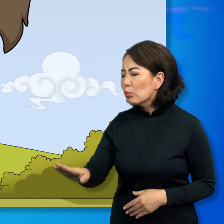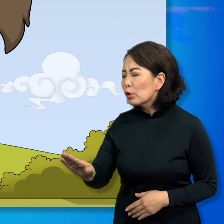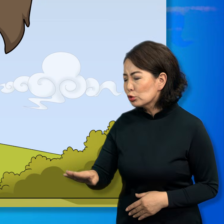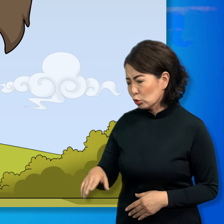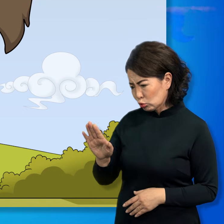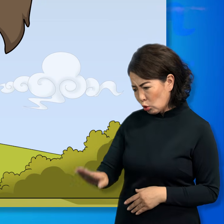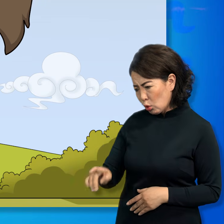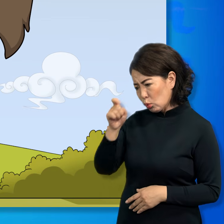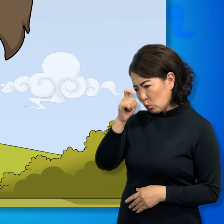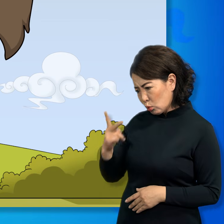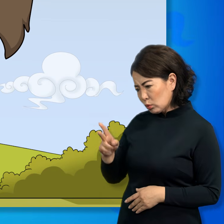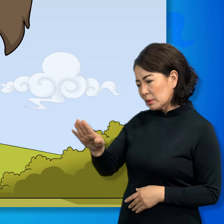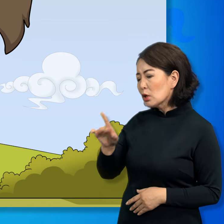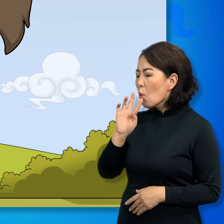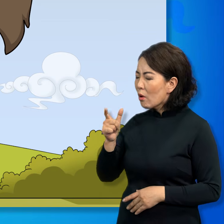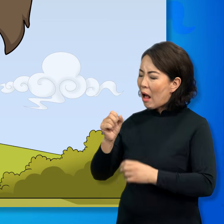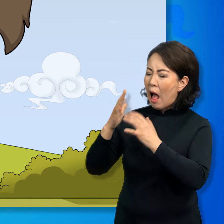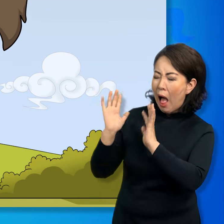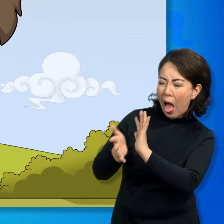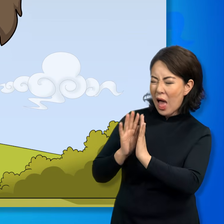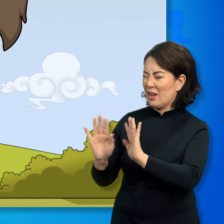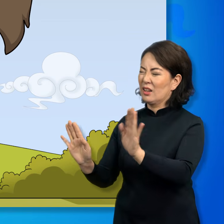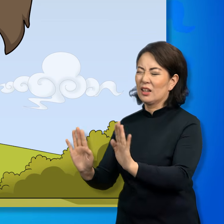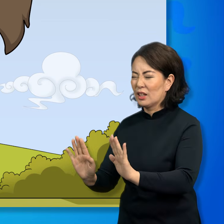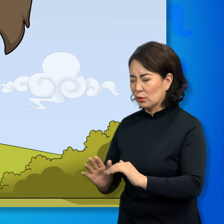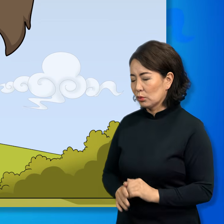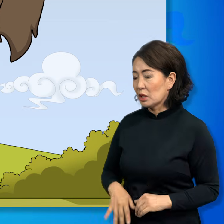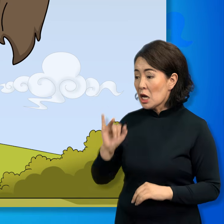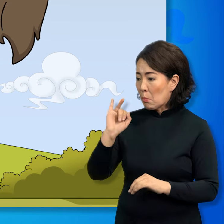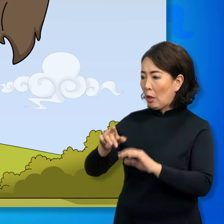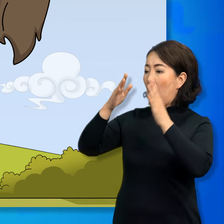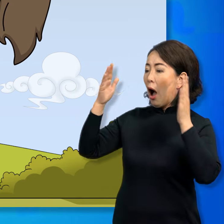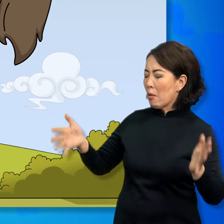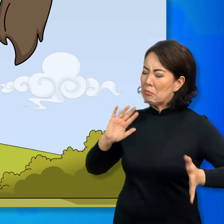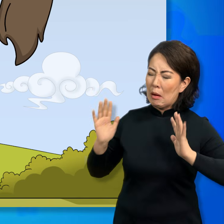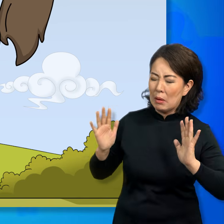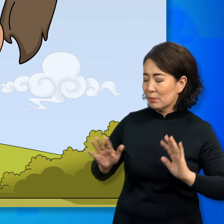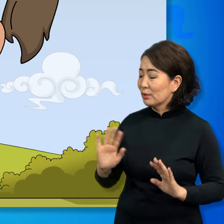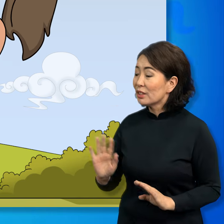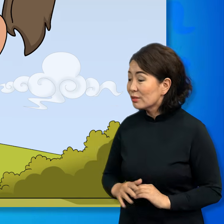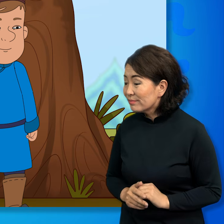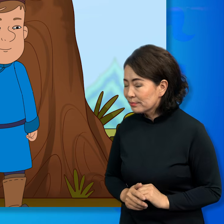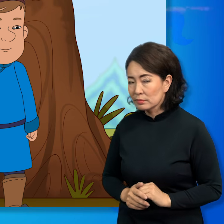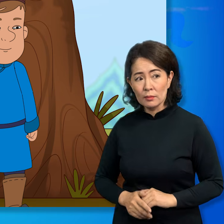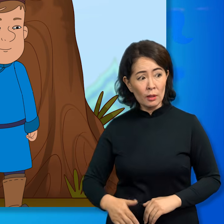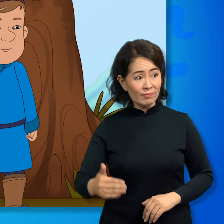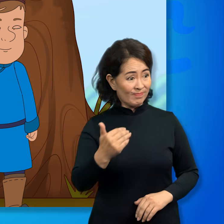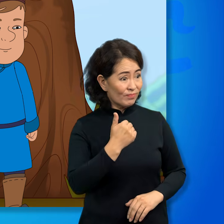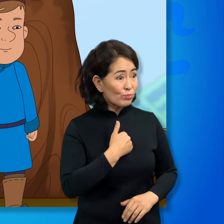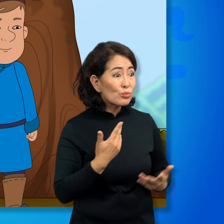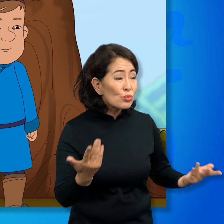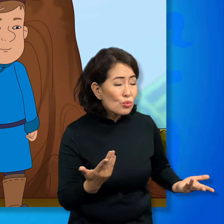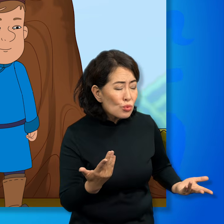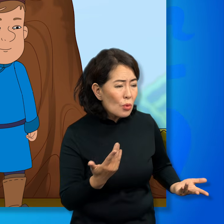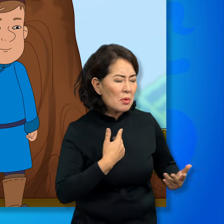Мог жоохон хүүхэд юм байж үг хаяад яах вэ? Ингиж их үг хэлэх хэрэг байна уу? Би